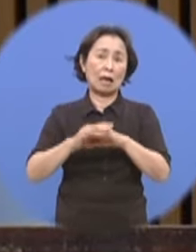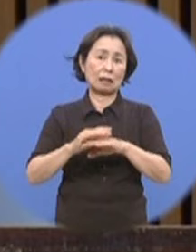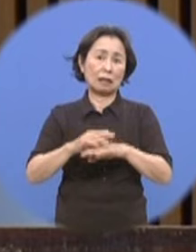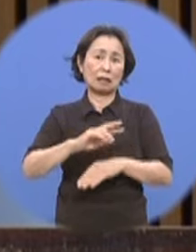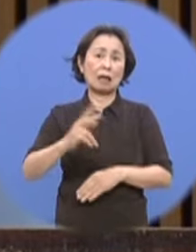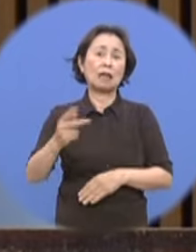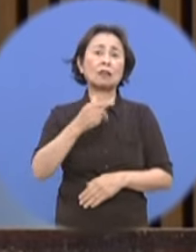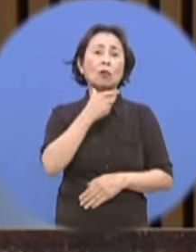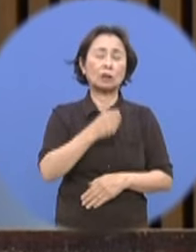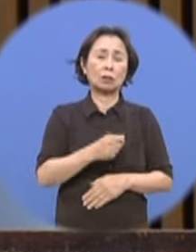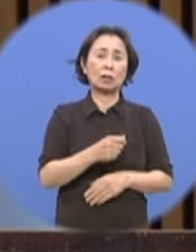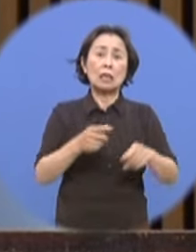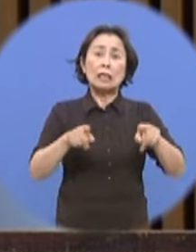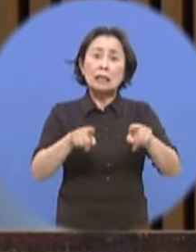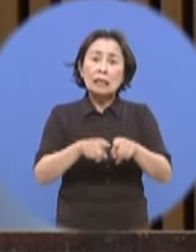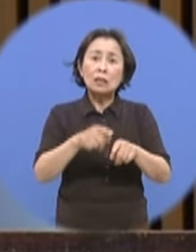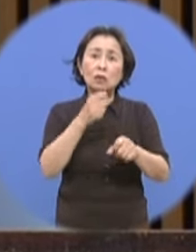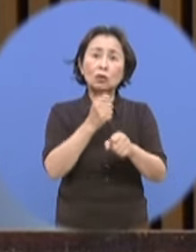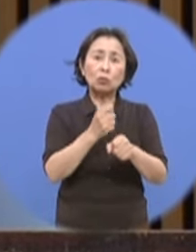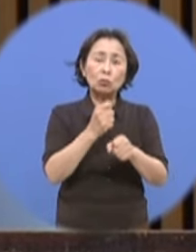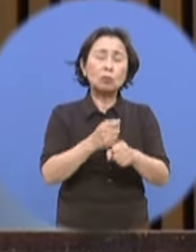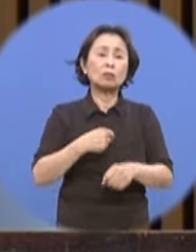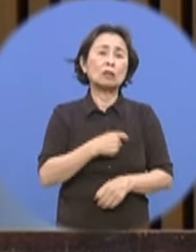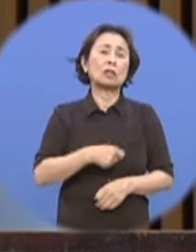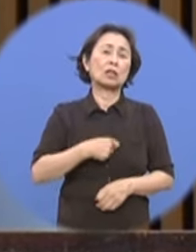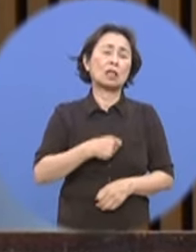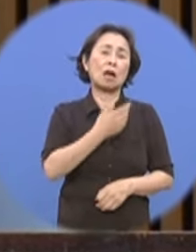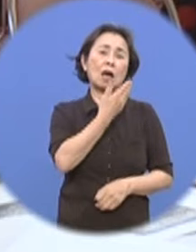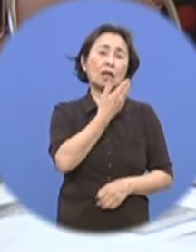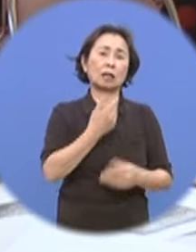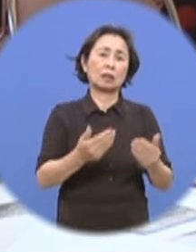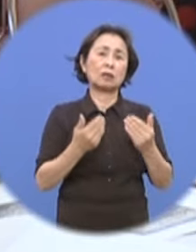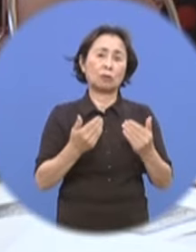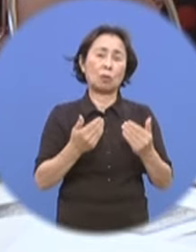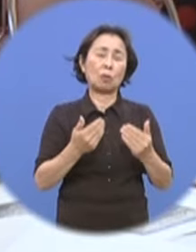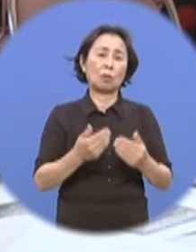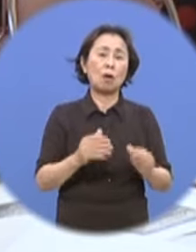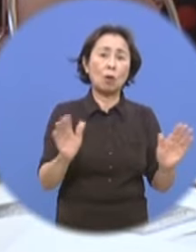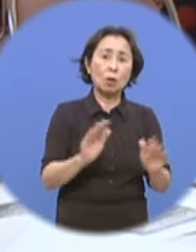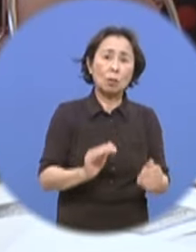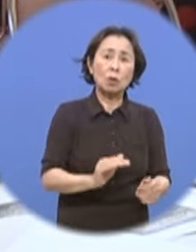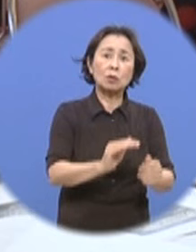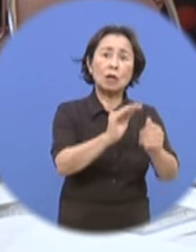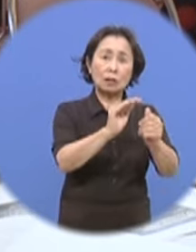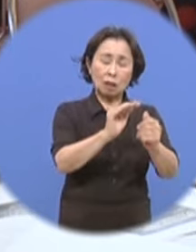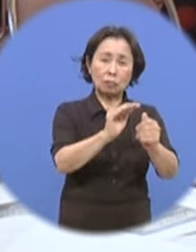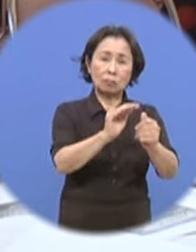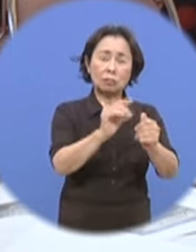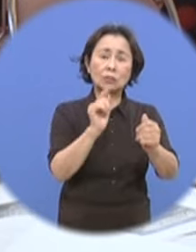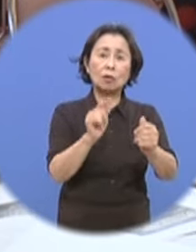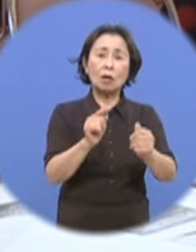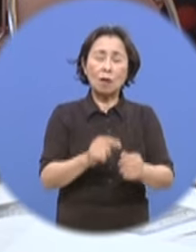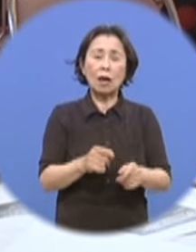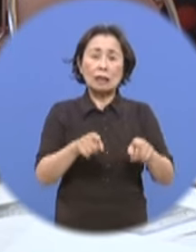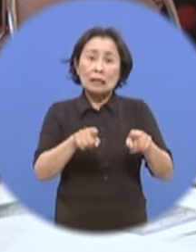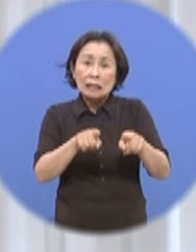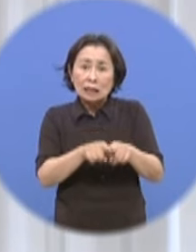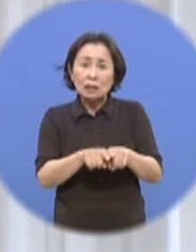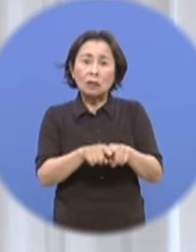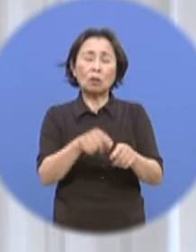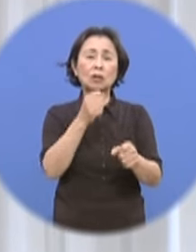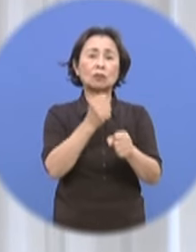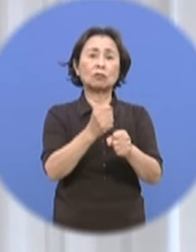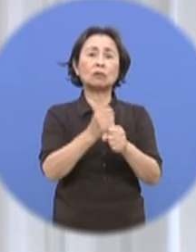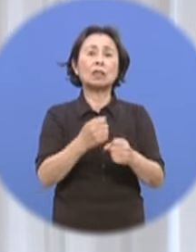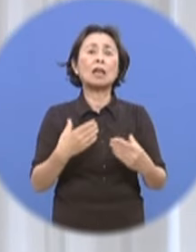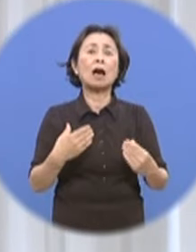ですよね一緒に作るっていう意識が必要だていうことですね子供たちを育てるという意識を考える時には一緒に作りながらですね